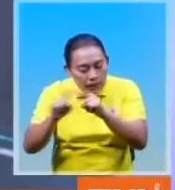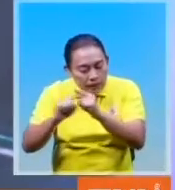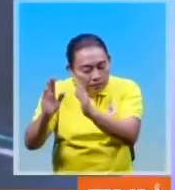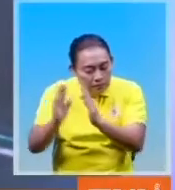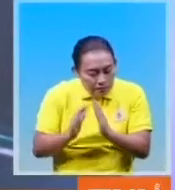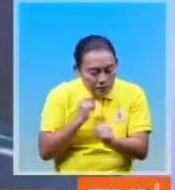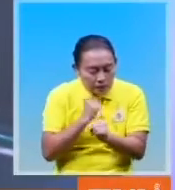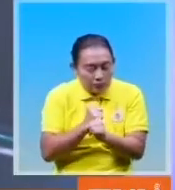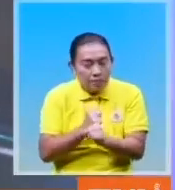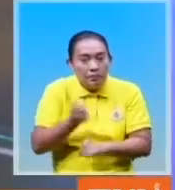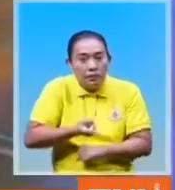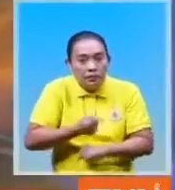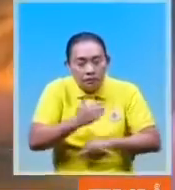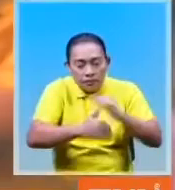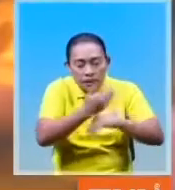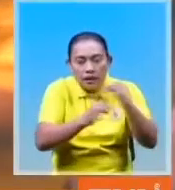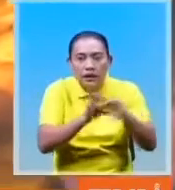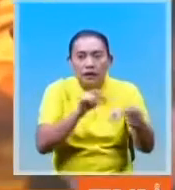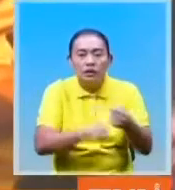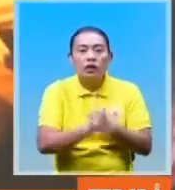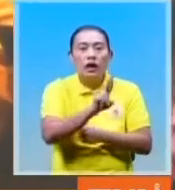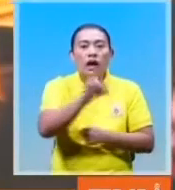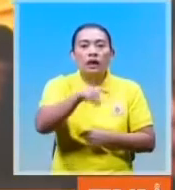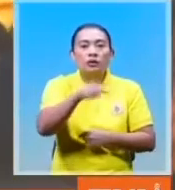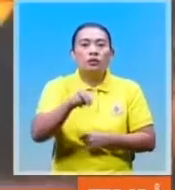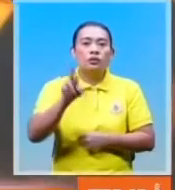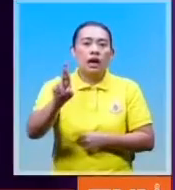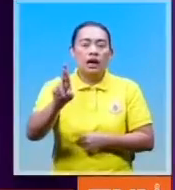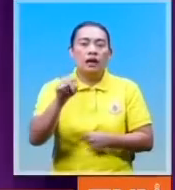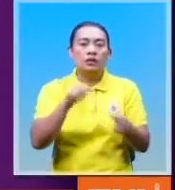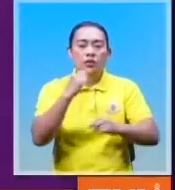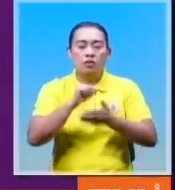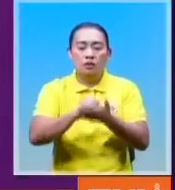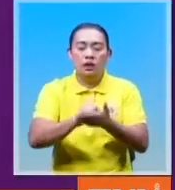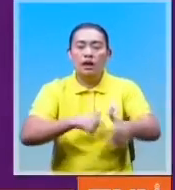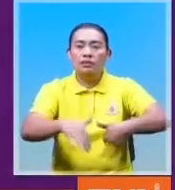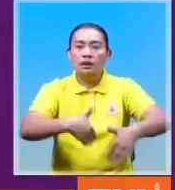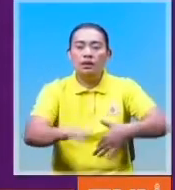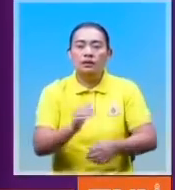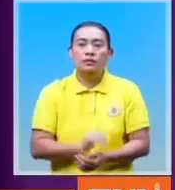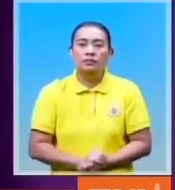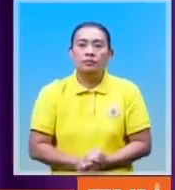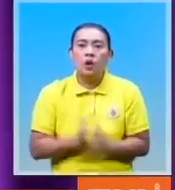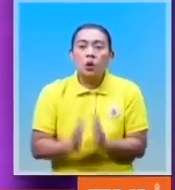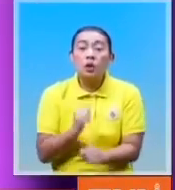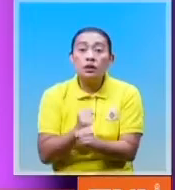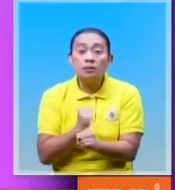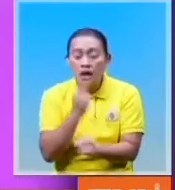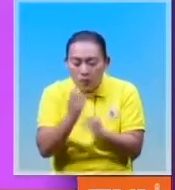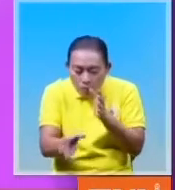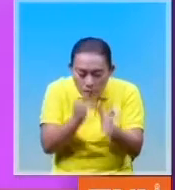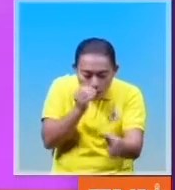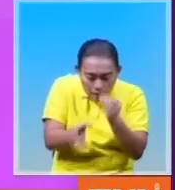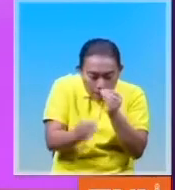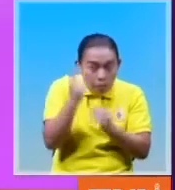สู่งานวิจัยหรือว่า R2R เพื่อพัฒนาคุณภาพงานบริการประชาชนค่ะผู้ปฏิบัติงานได้เรียนรู้การ